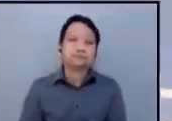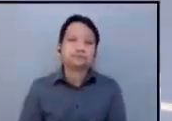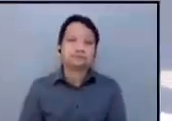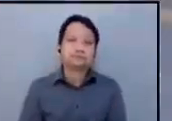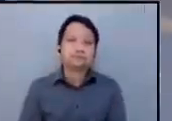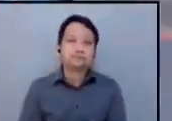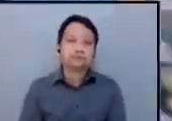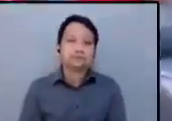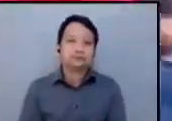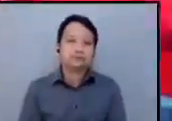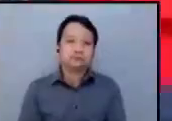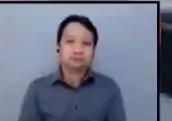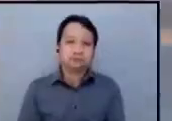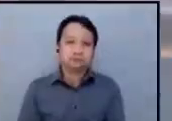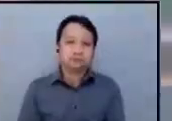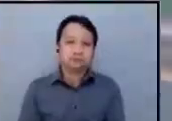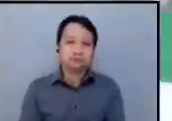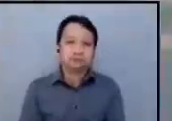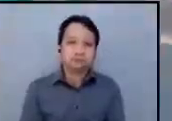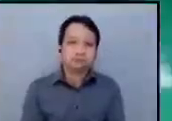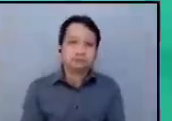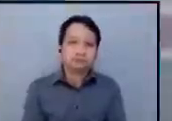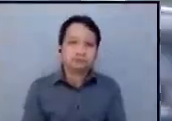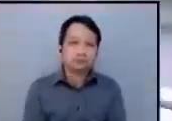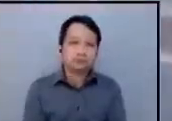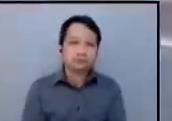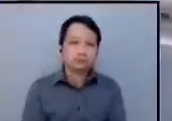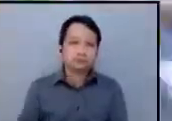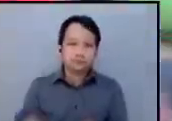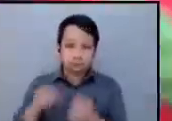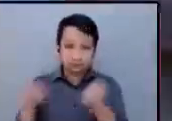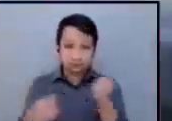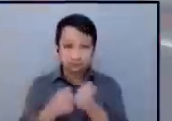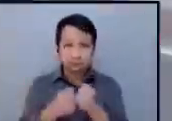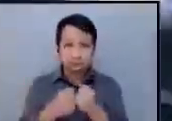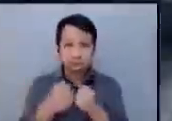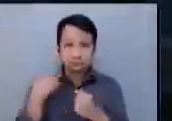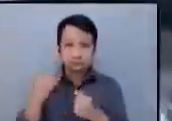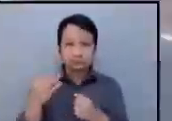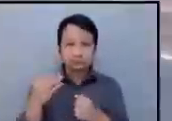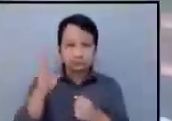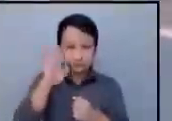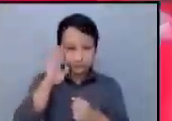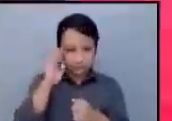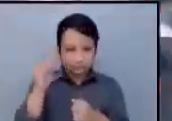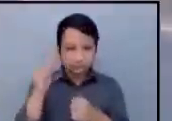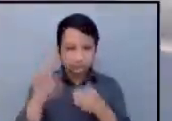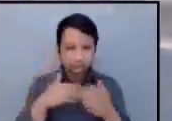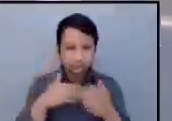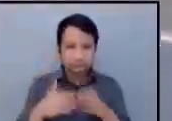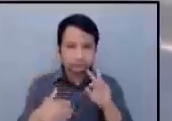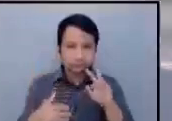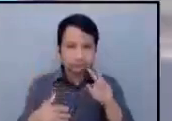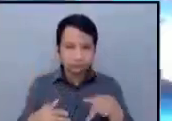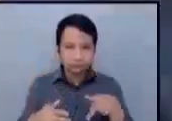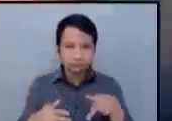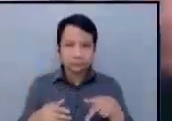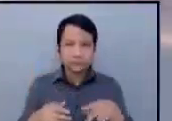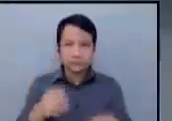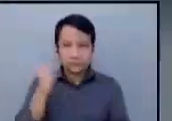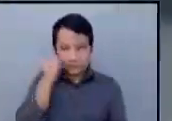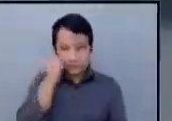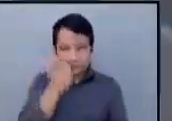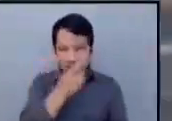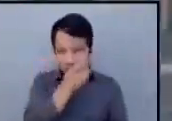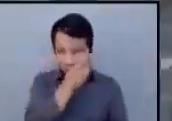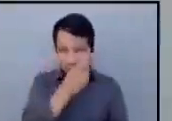Ikinasa ang mega caravan ng mga taga-suporta ni Presidential Aspirant Bongbong Marcos at Vice Presidential Candidate Mayor Inday Sara